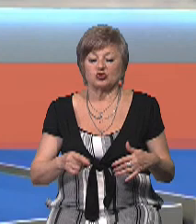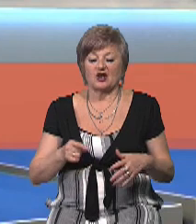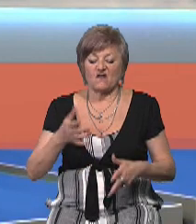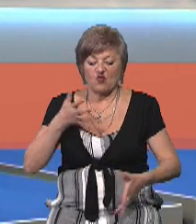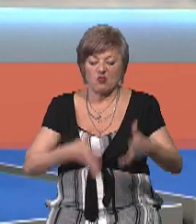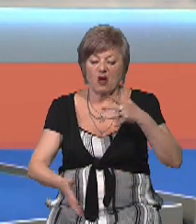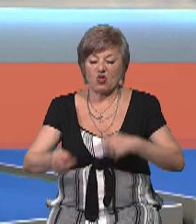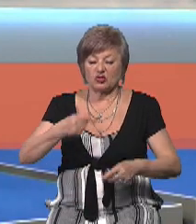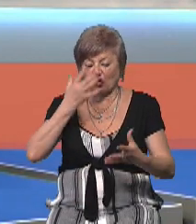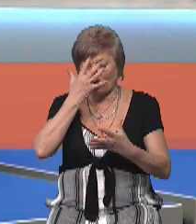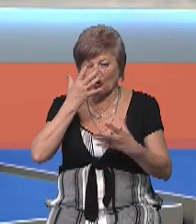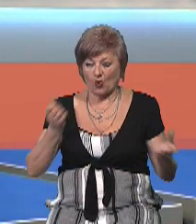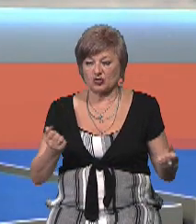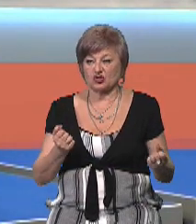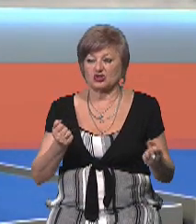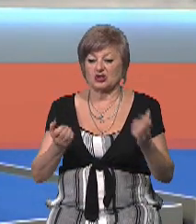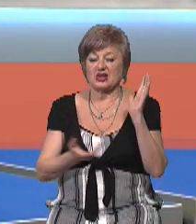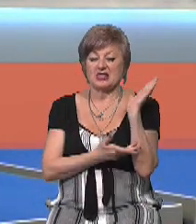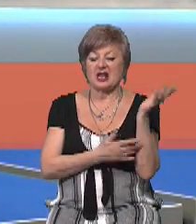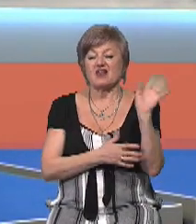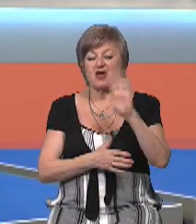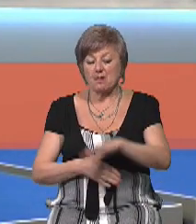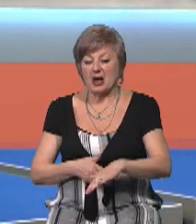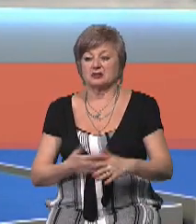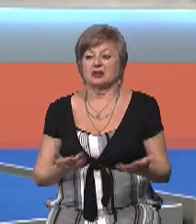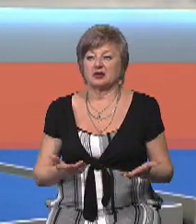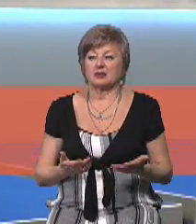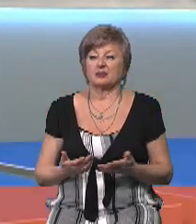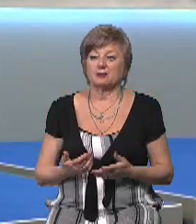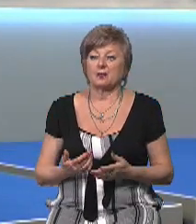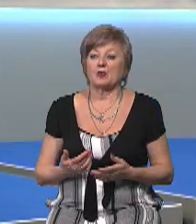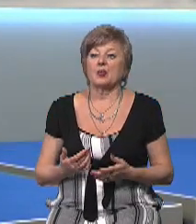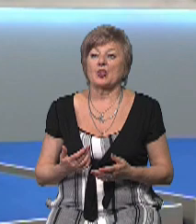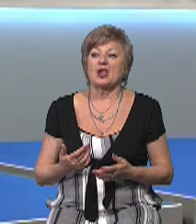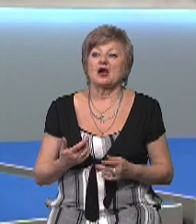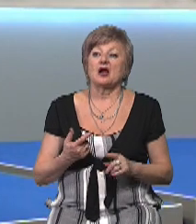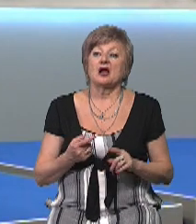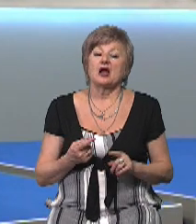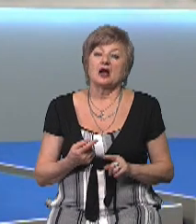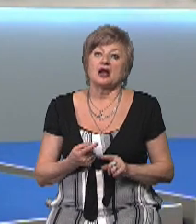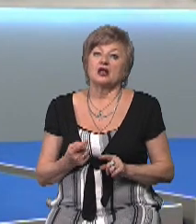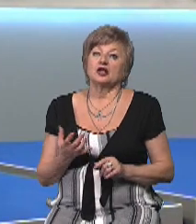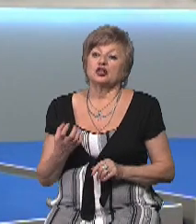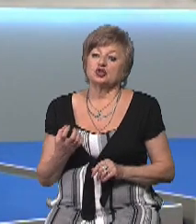болоті і вночі. З дерев падали і все інше. І ще один, відповідно, це більше не міф, так сказати,